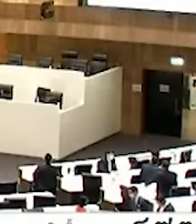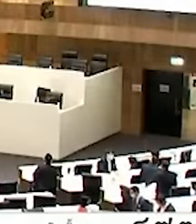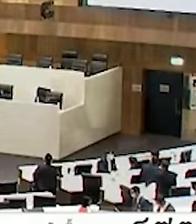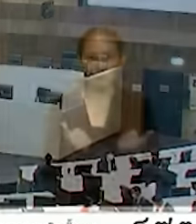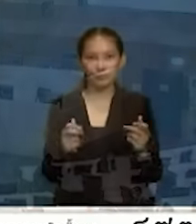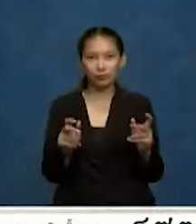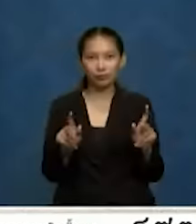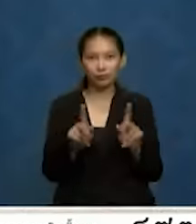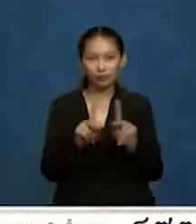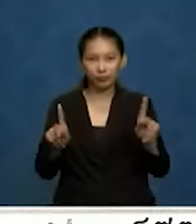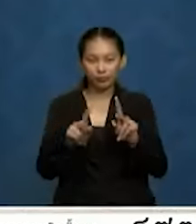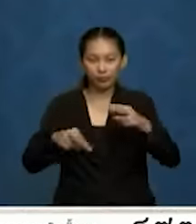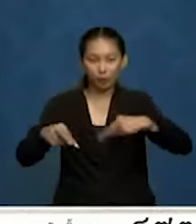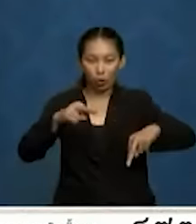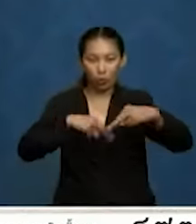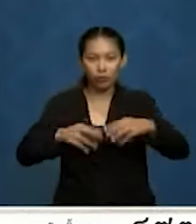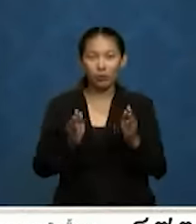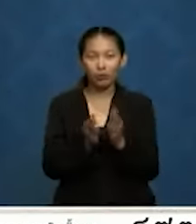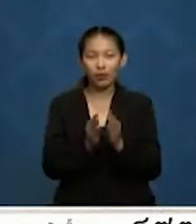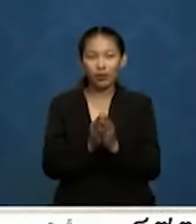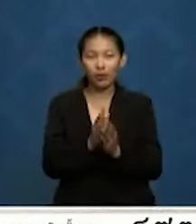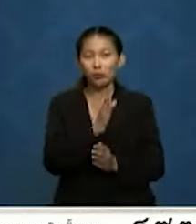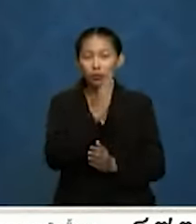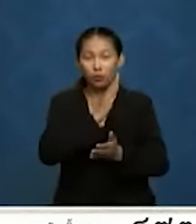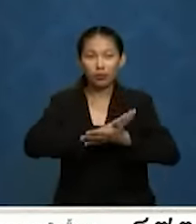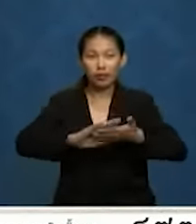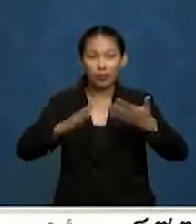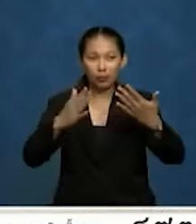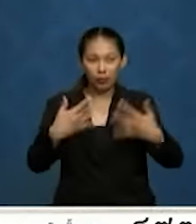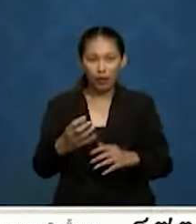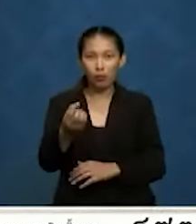อชื่อเพียงชื่อเดียวในที่ประชุมสภาผู้แทนราษฎรค่ะ